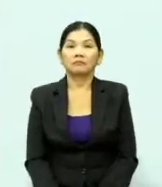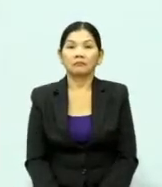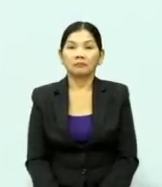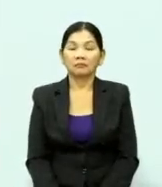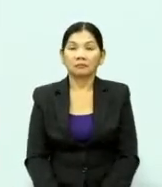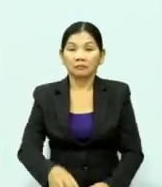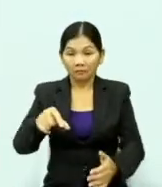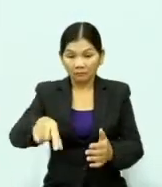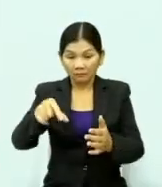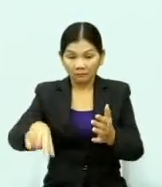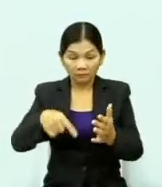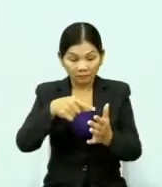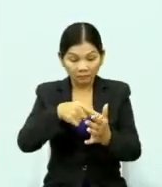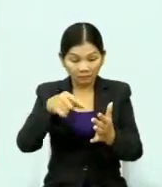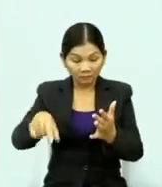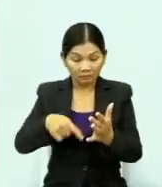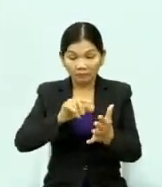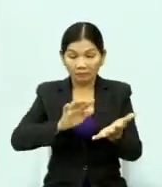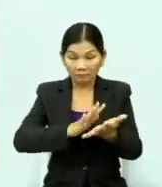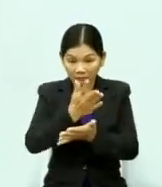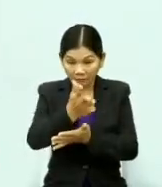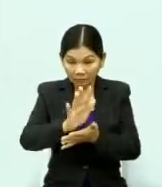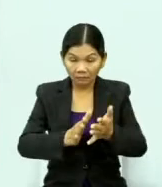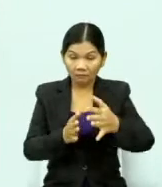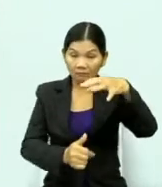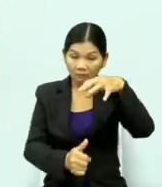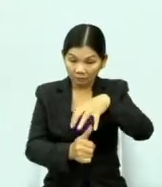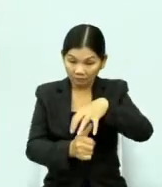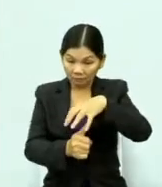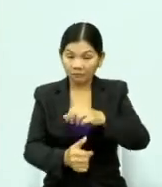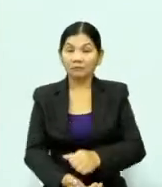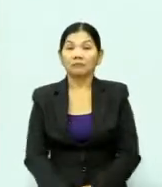kệ kệ chá sần